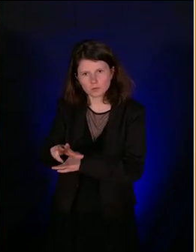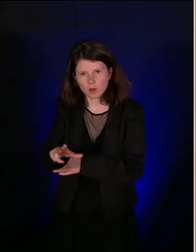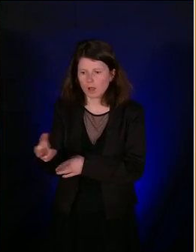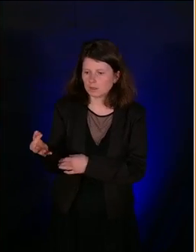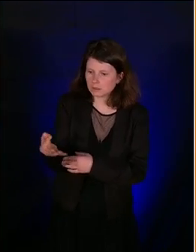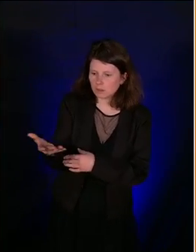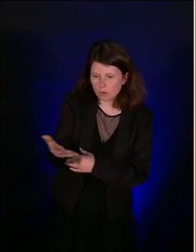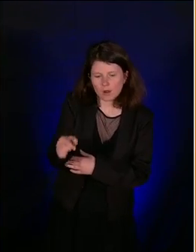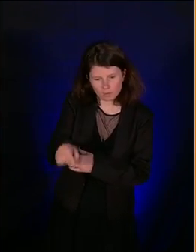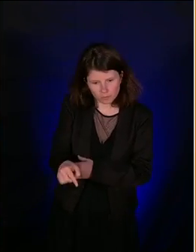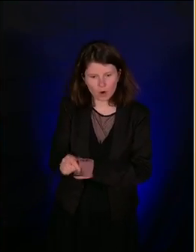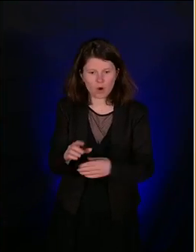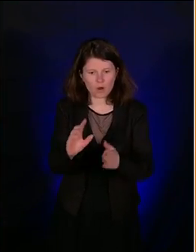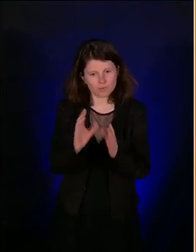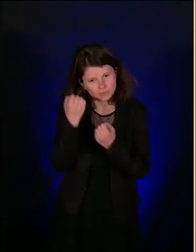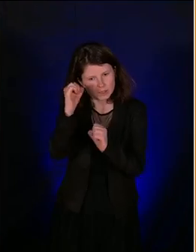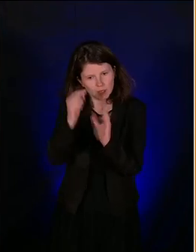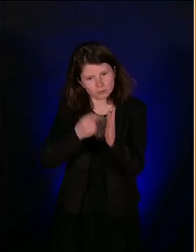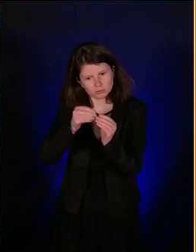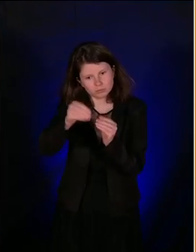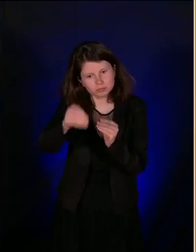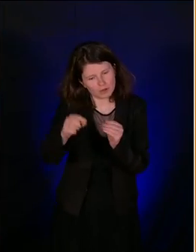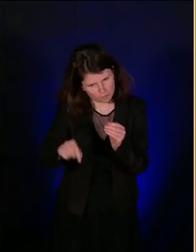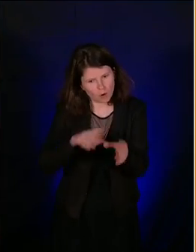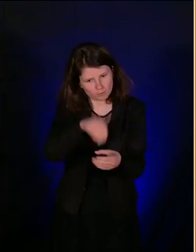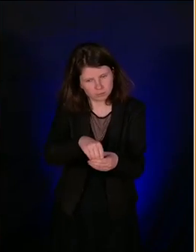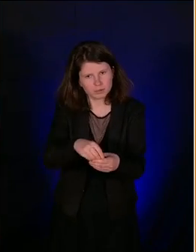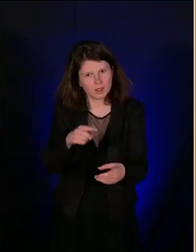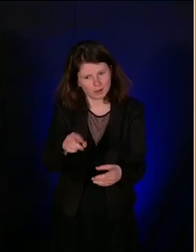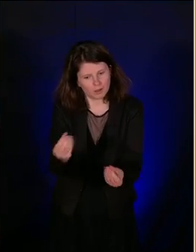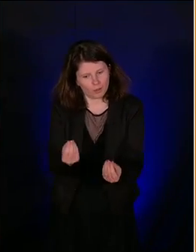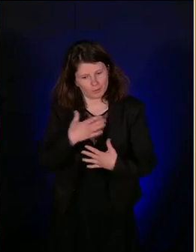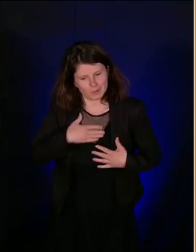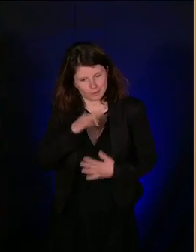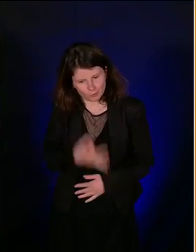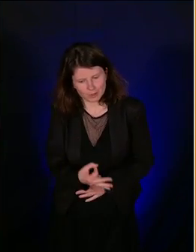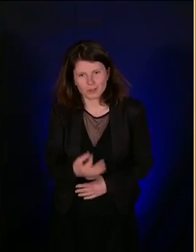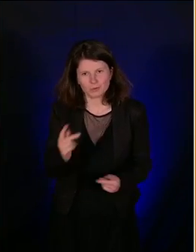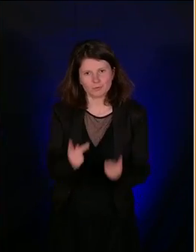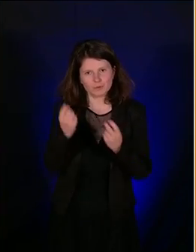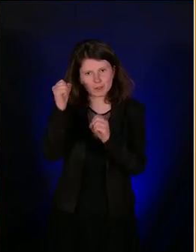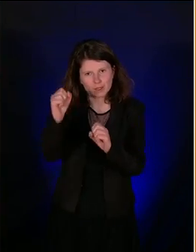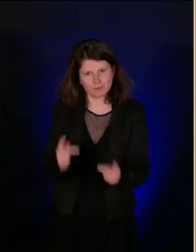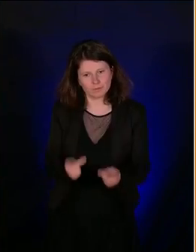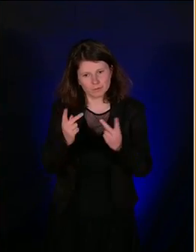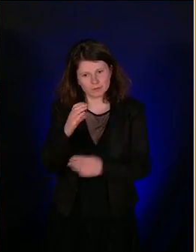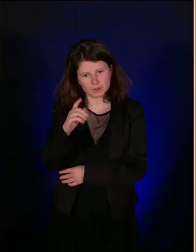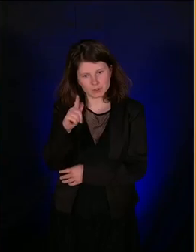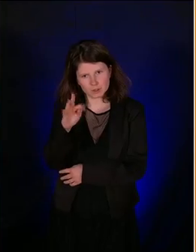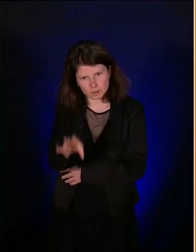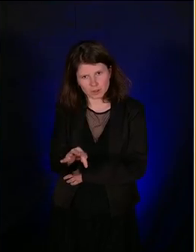reconductible alors ça oui nous ça nous fait plaisir et donc vive la grève vive la CGT